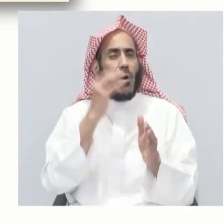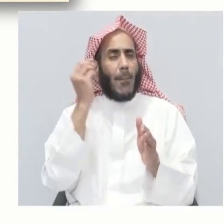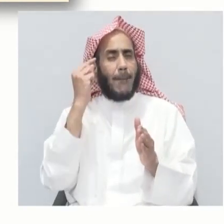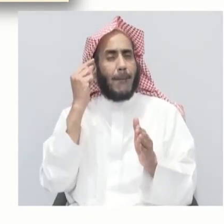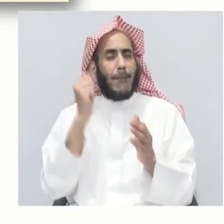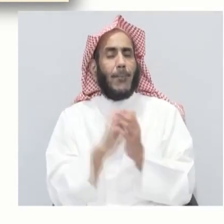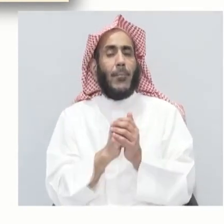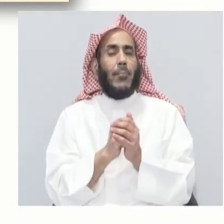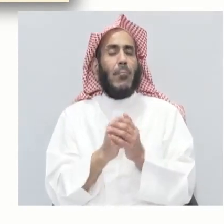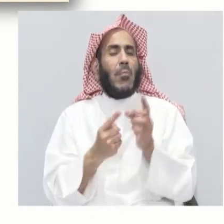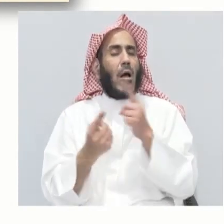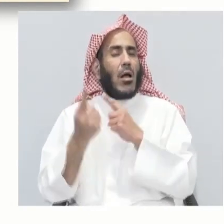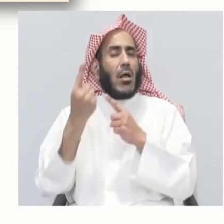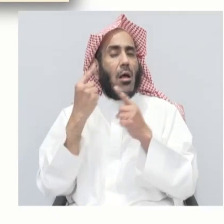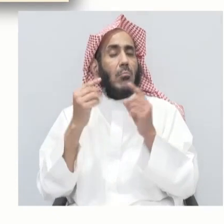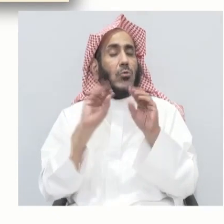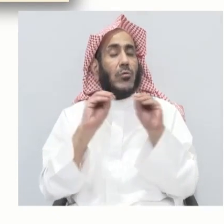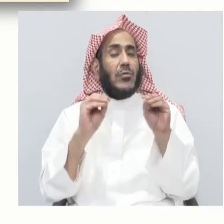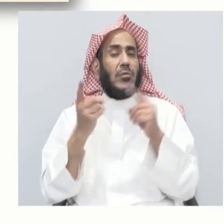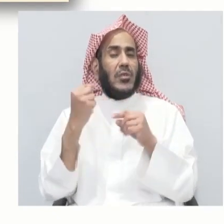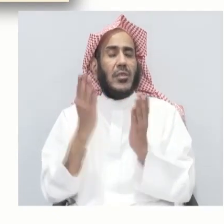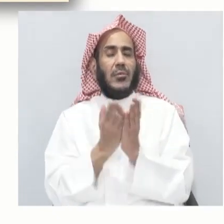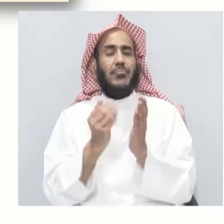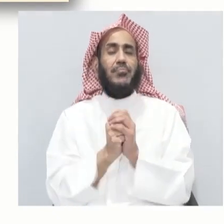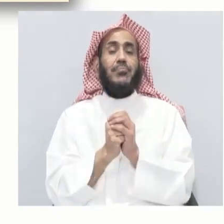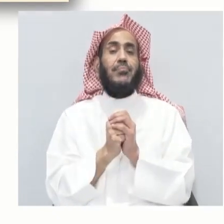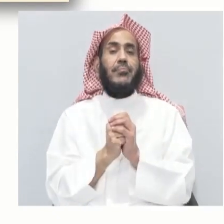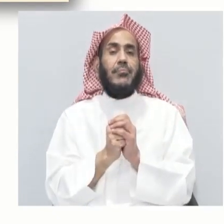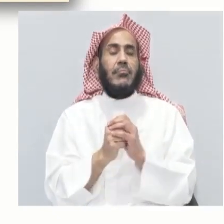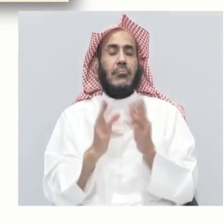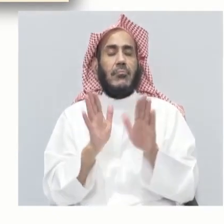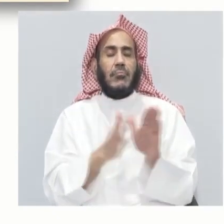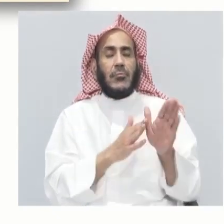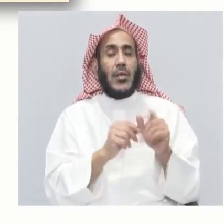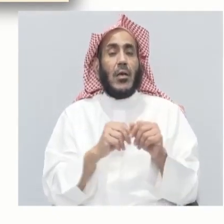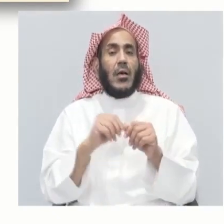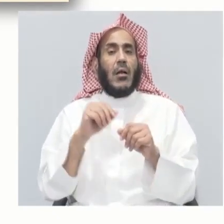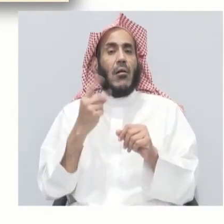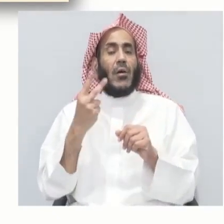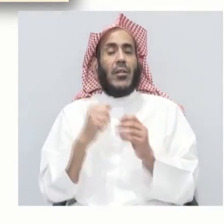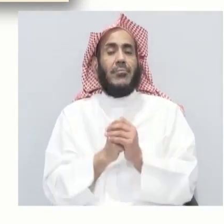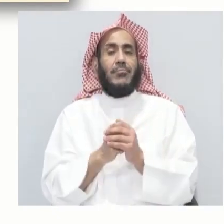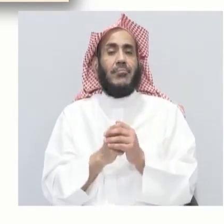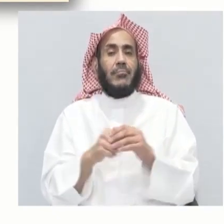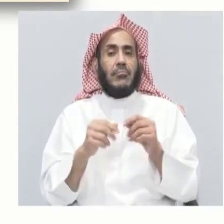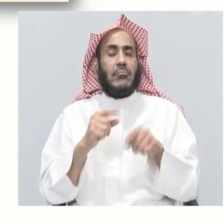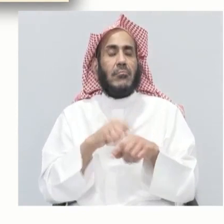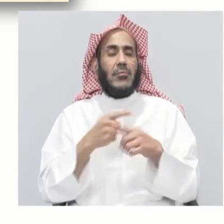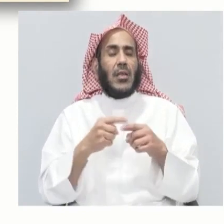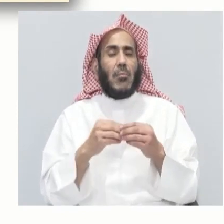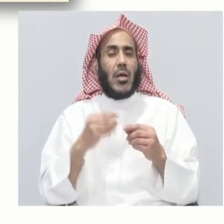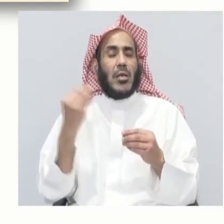من من ايام ما شرحناها في درسنا تماما طيب الفقره الثانيه ماذا يقول عندما